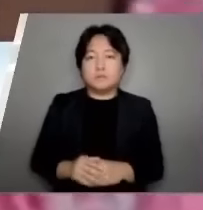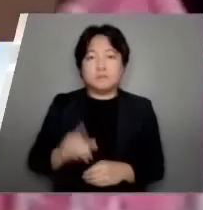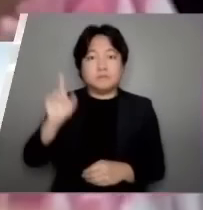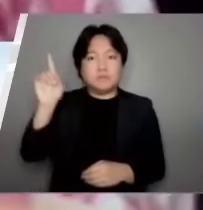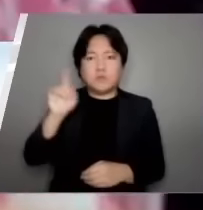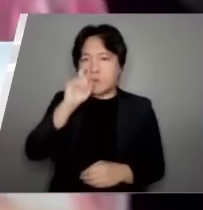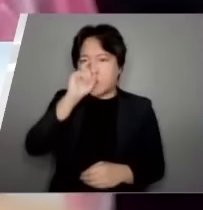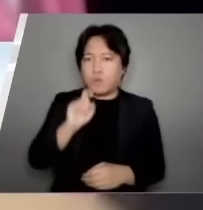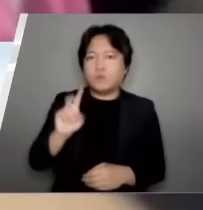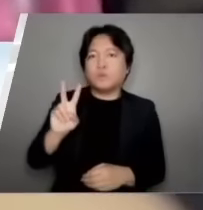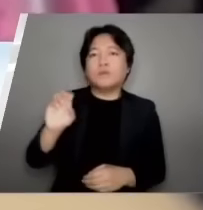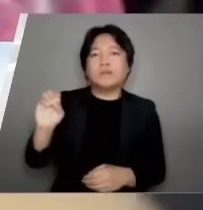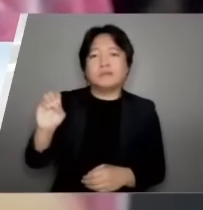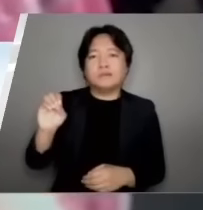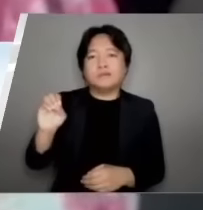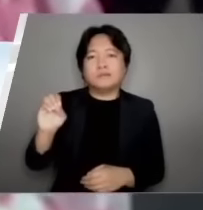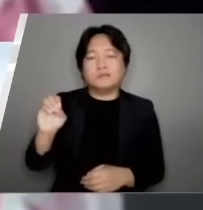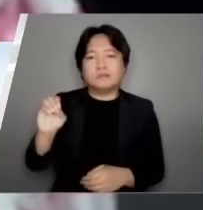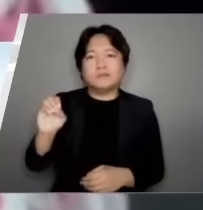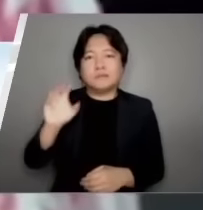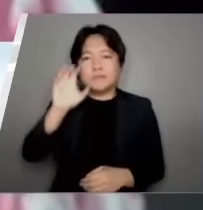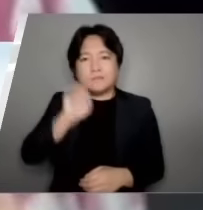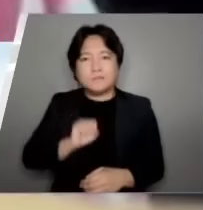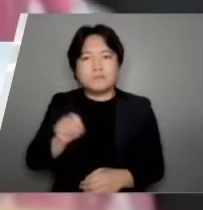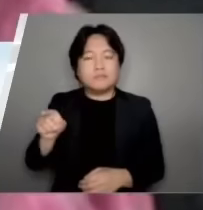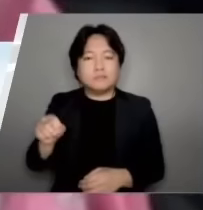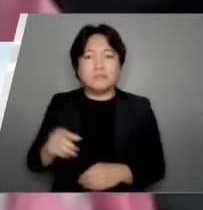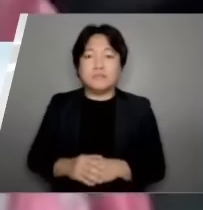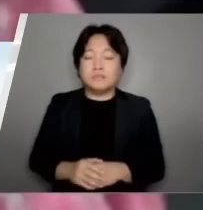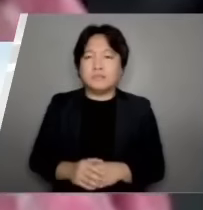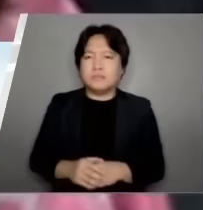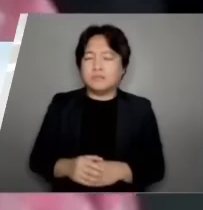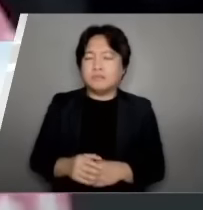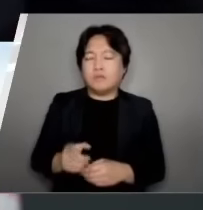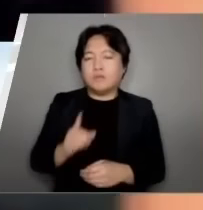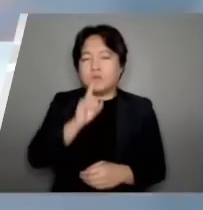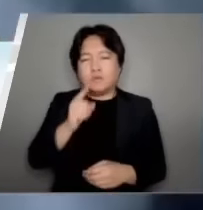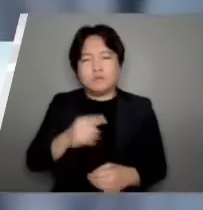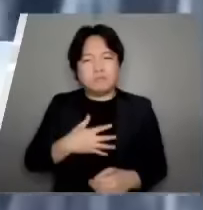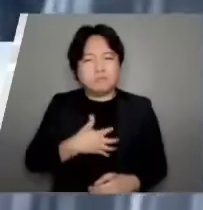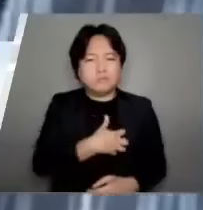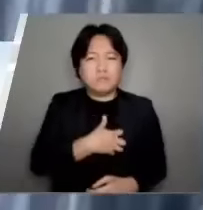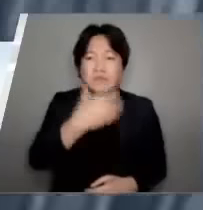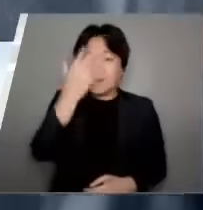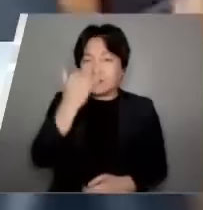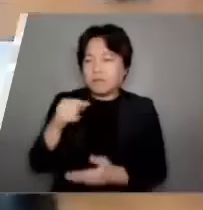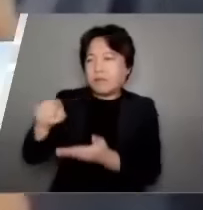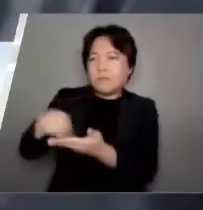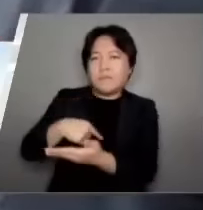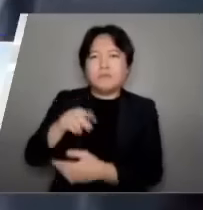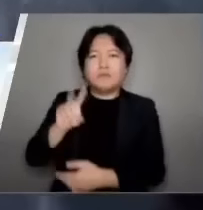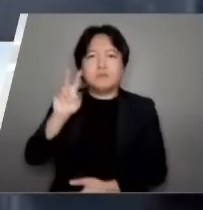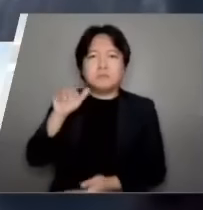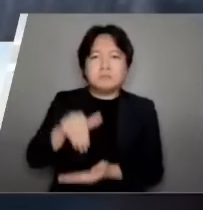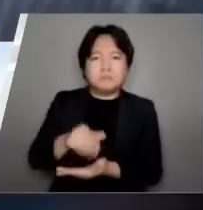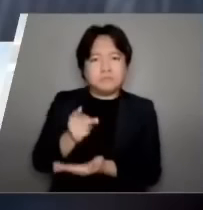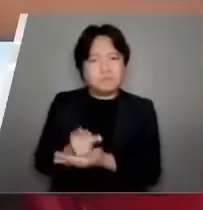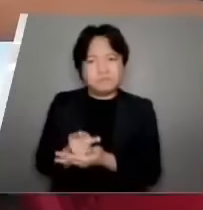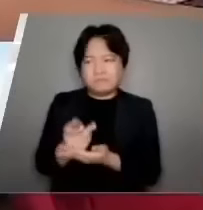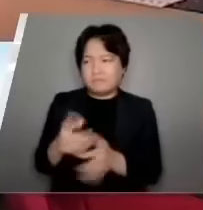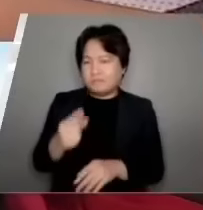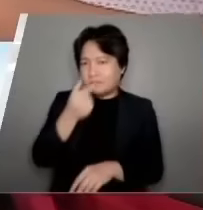sakit ang nararamdaman. 2,000 piso lang daw kasi ang ibinayad sa kanya. Malayo sa pangako na pang-enroll niya sana sa